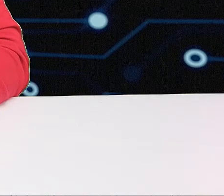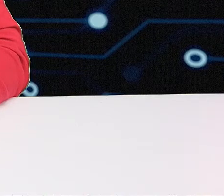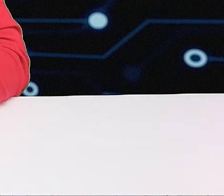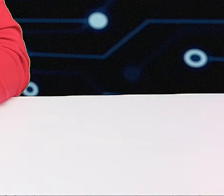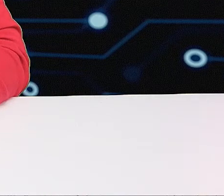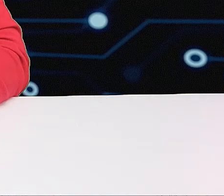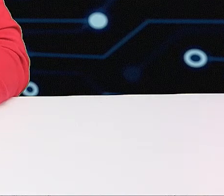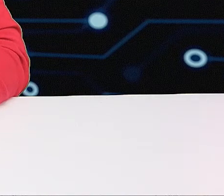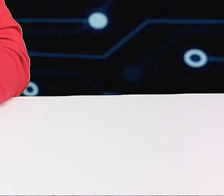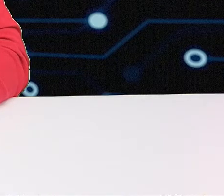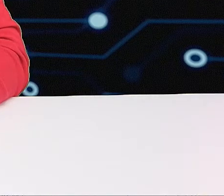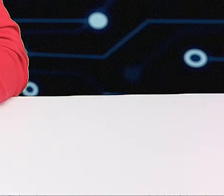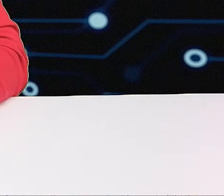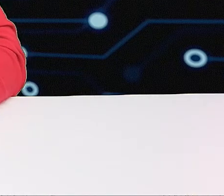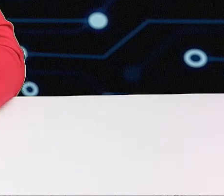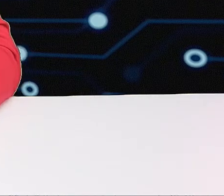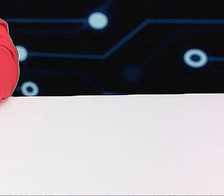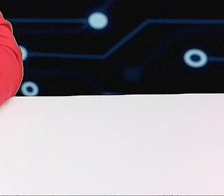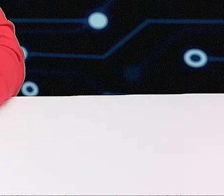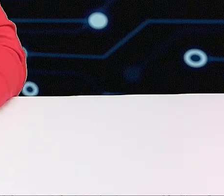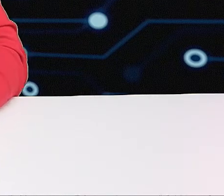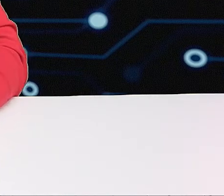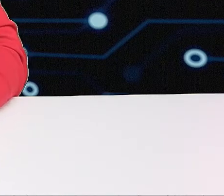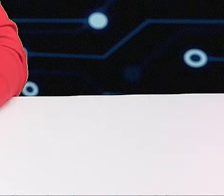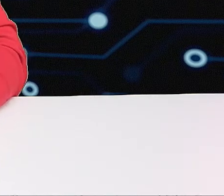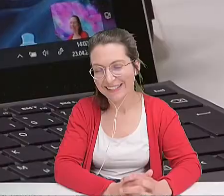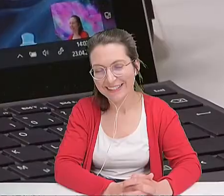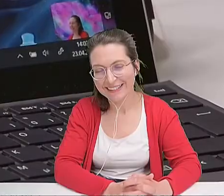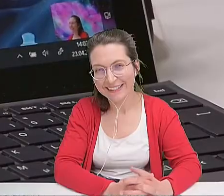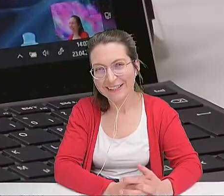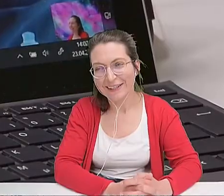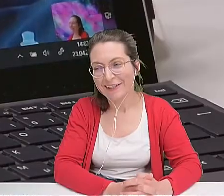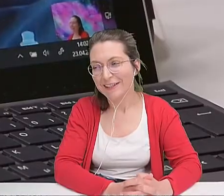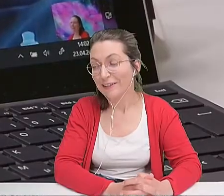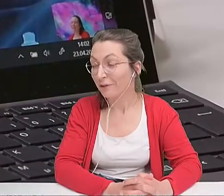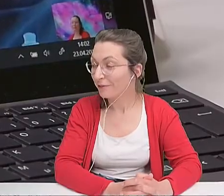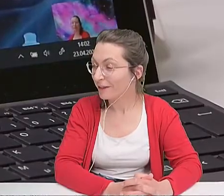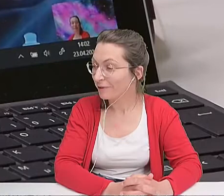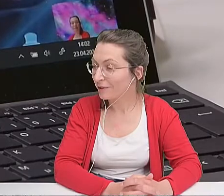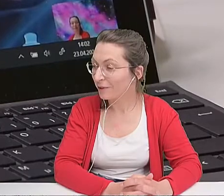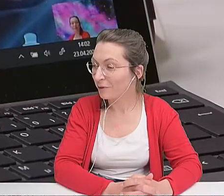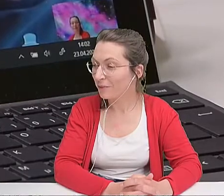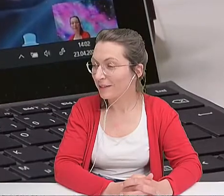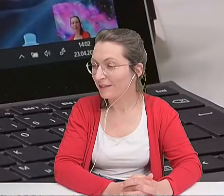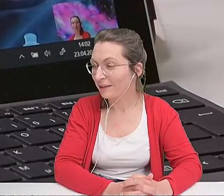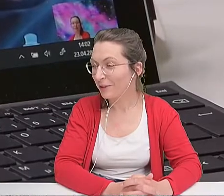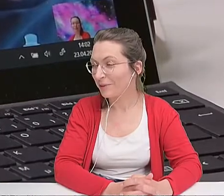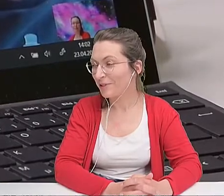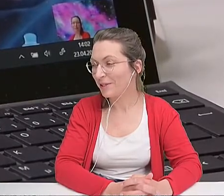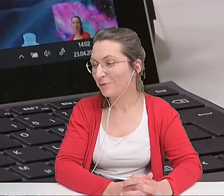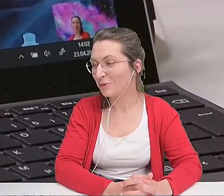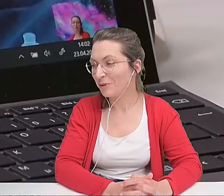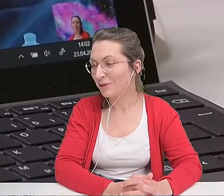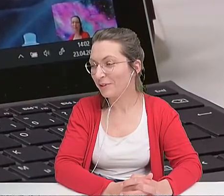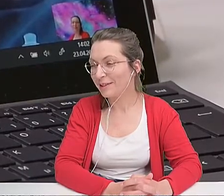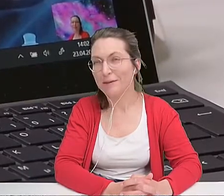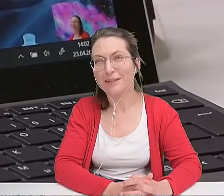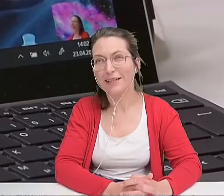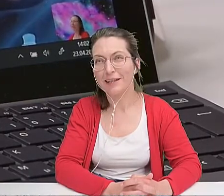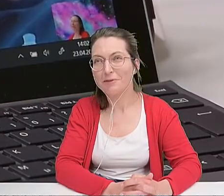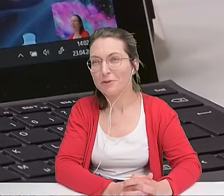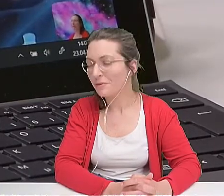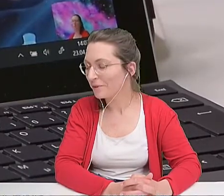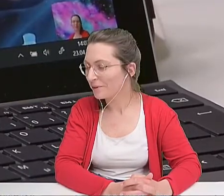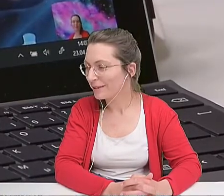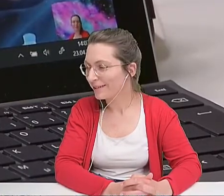muss ich hier wieder meinen Bildschirm wechseln, ich begrüße recht herzlich den Wolfgang und den Robert bei uns hier im Studio, die aber